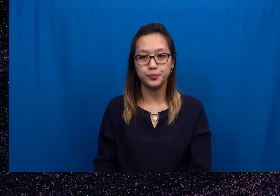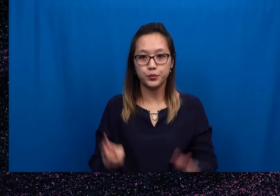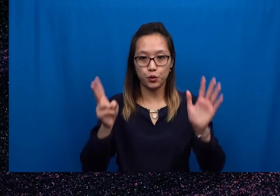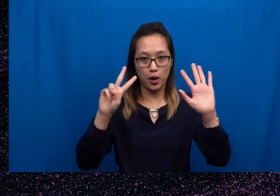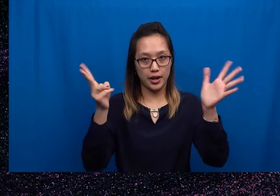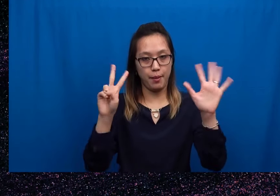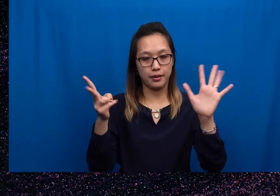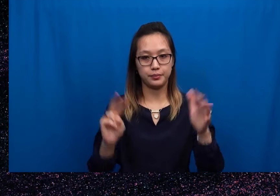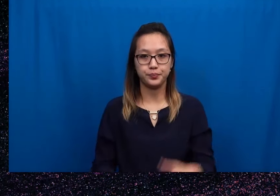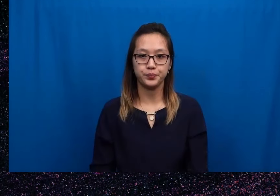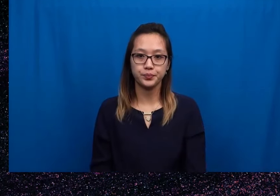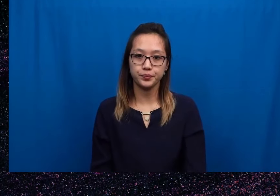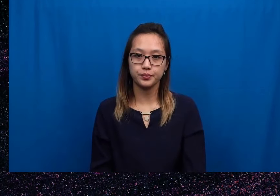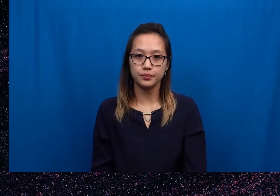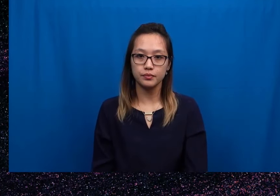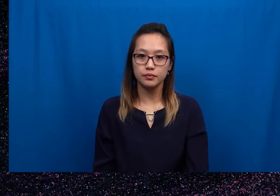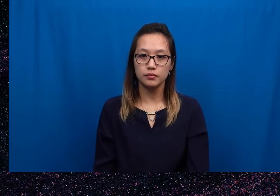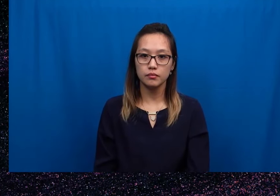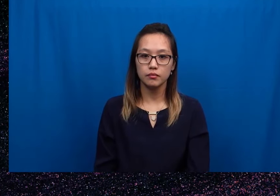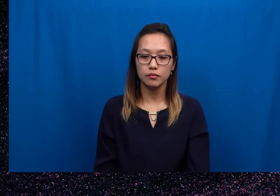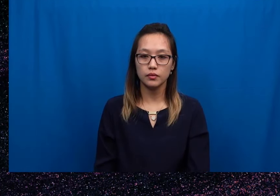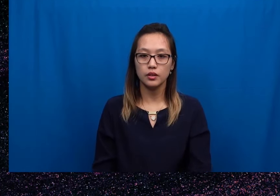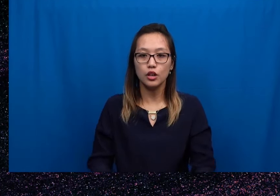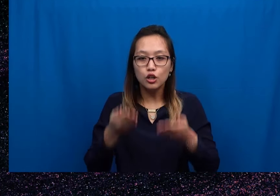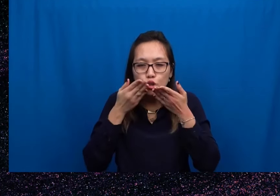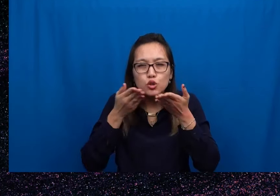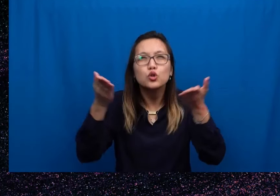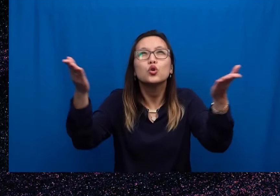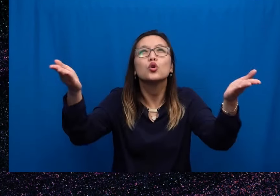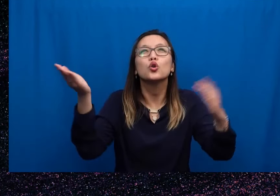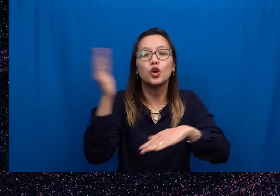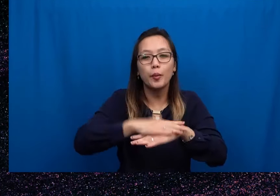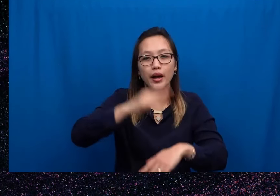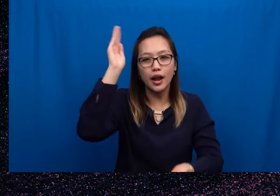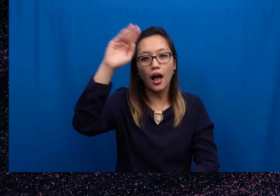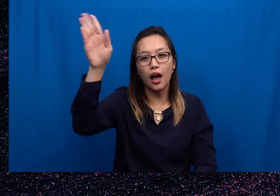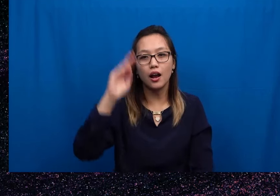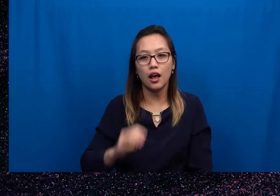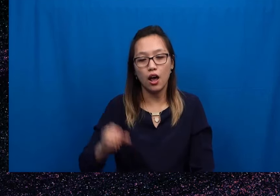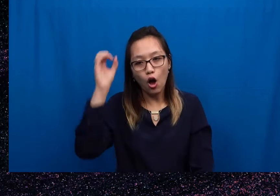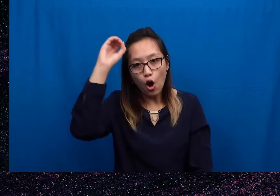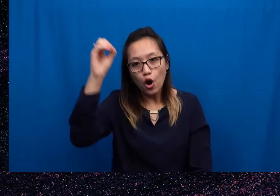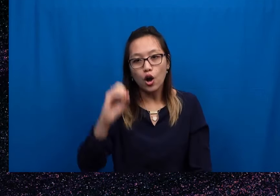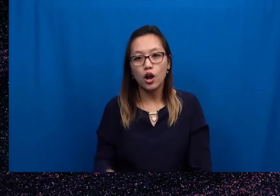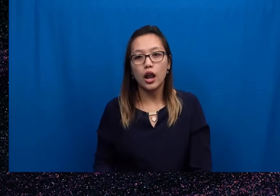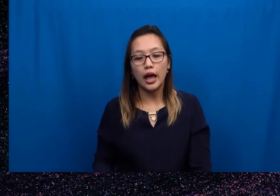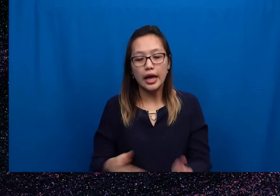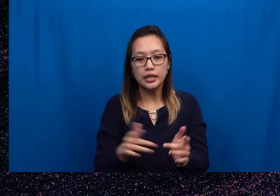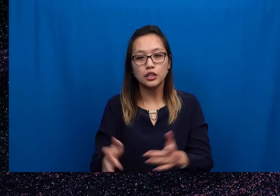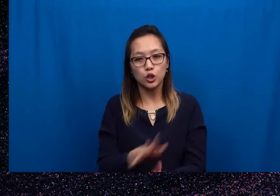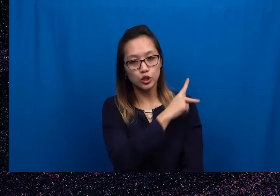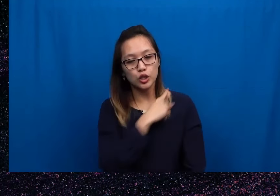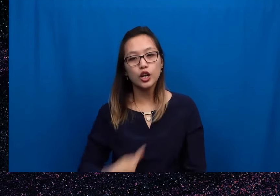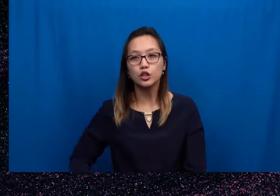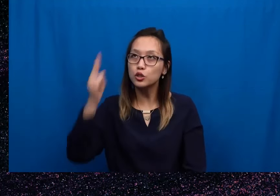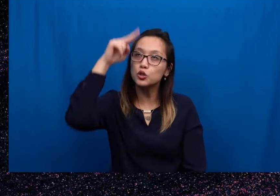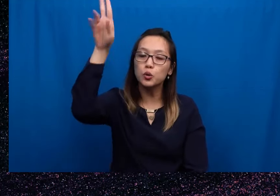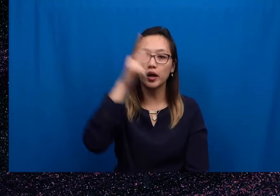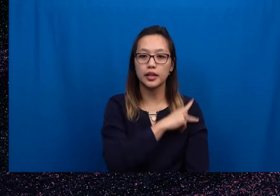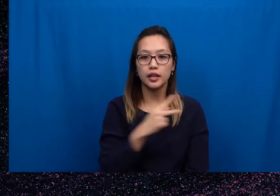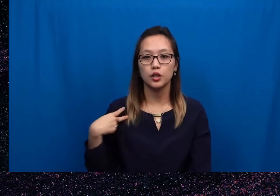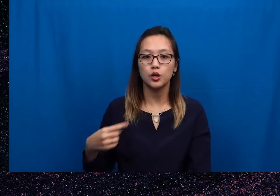ke-7 ayat 25 dia berkata, syukur kepada Allah oleh Yesus Kristus Tuhan kita. Kenapa? Karena